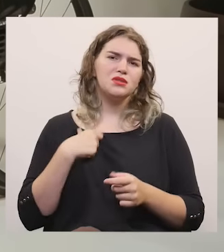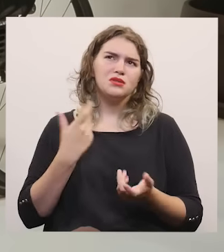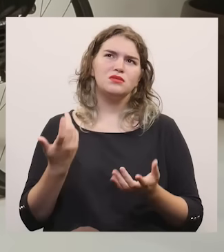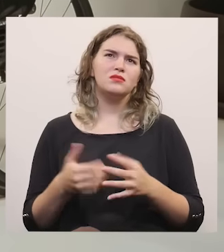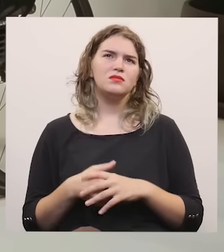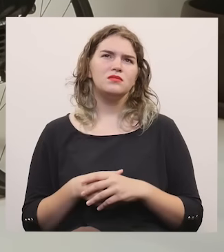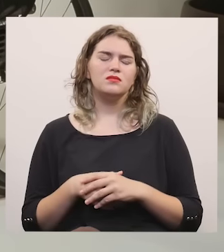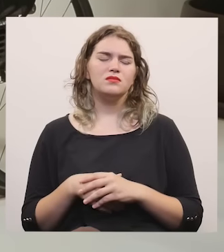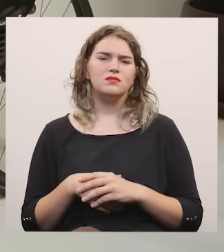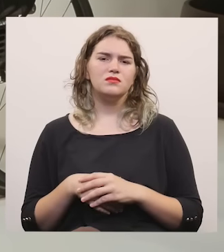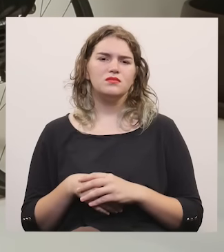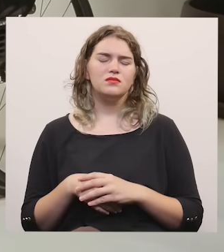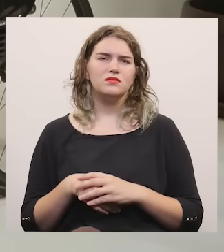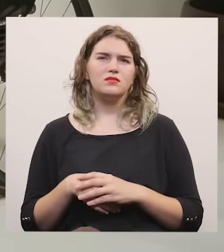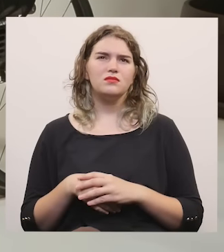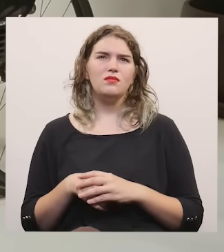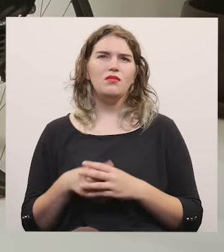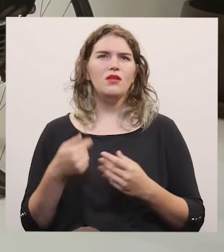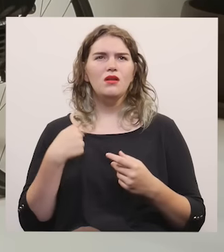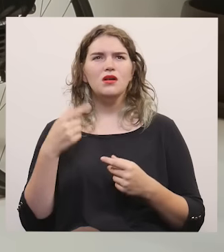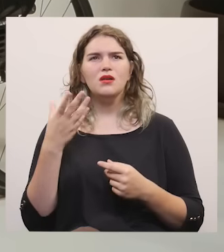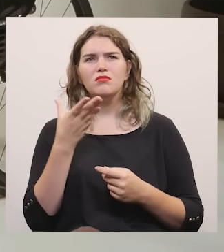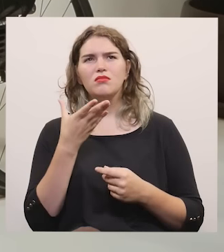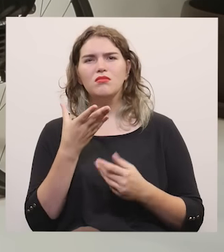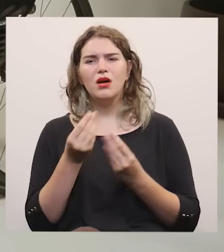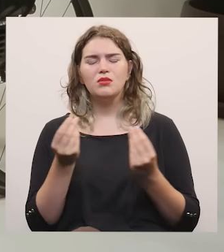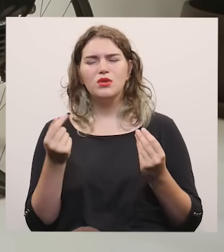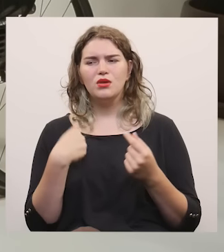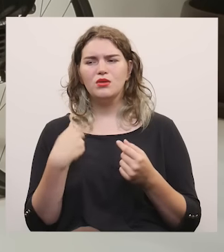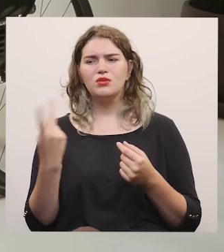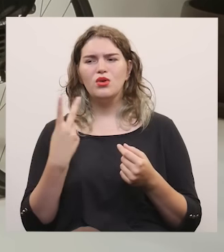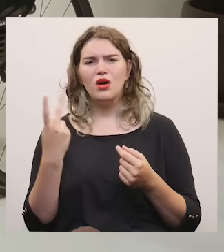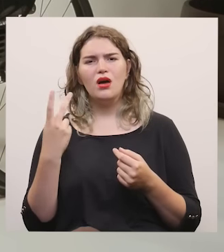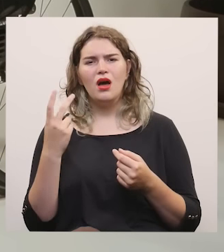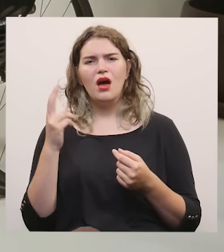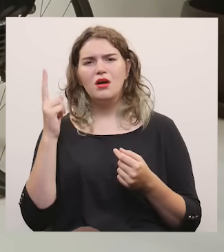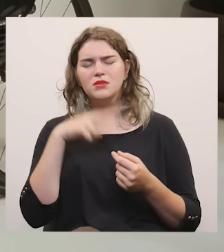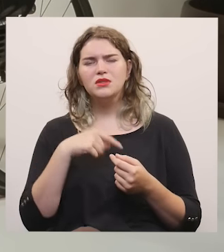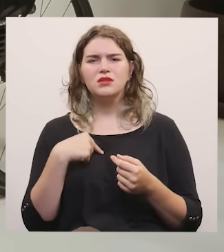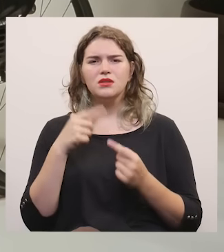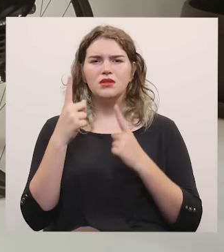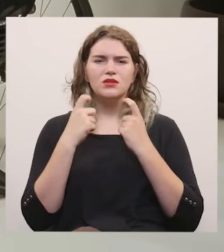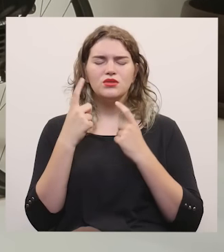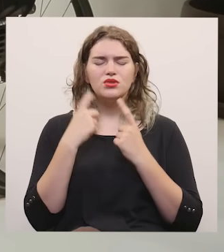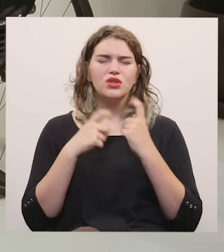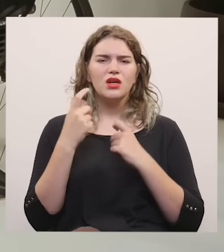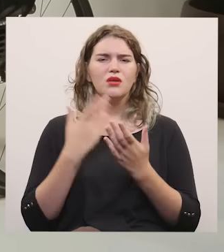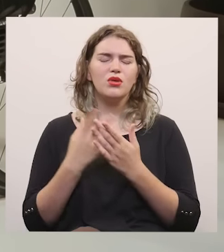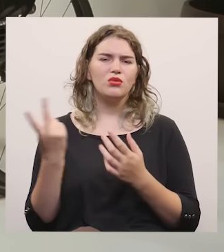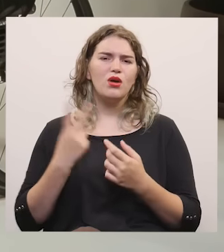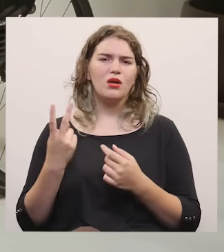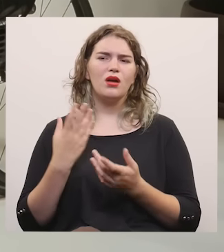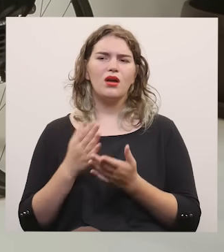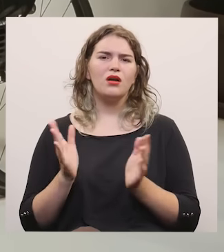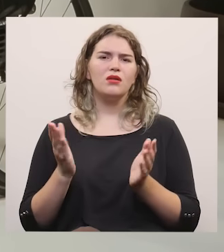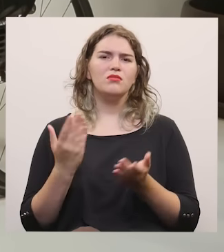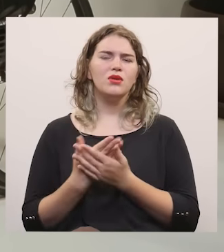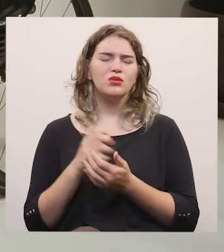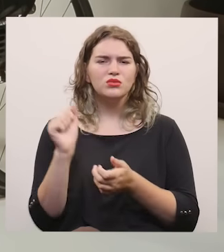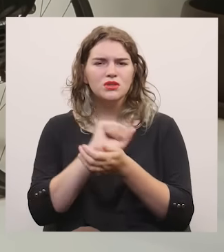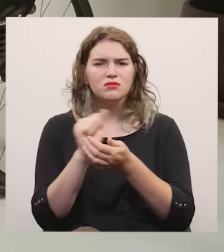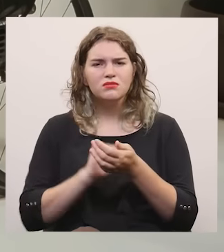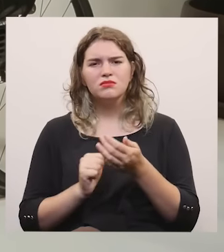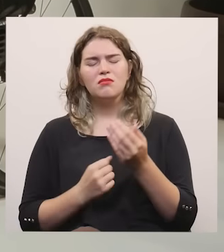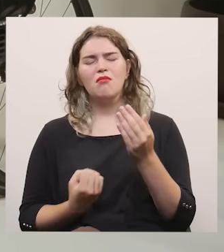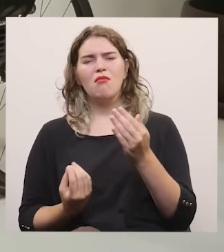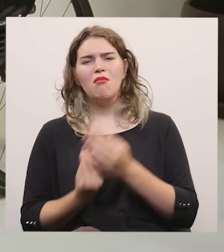ce mai degrabă, dacă îmi permiteți un pic. Noi am înțeles că asta este o încercare pentru amândoi care contribuie la